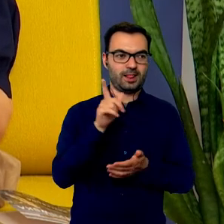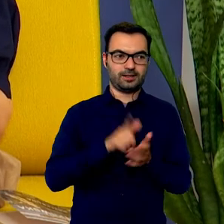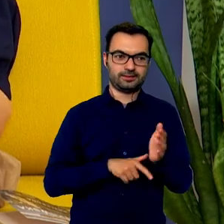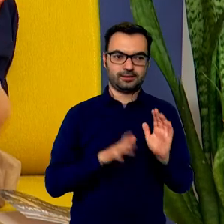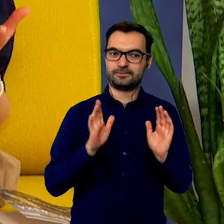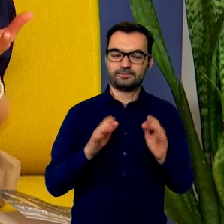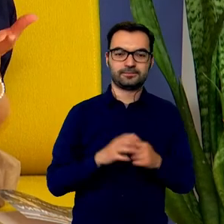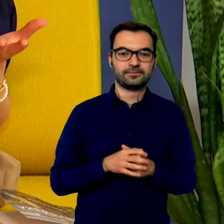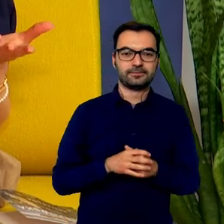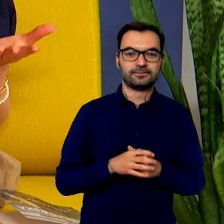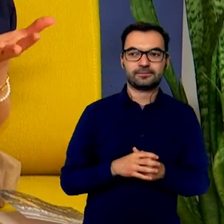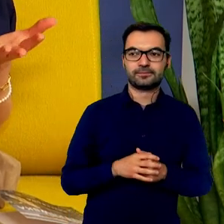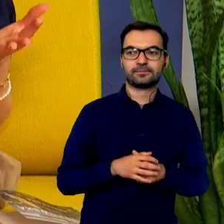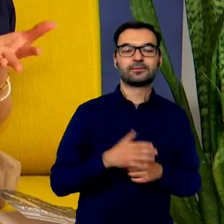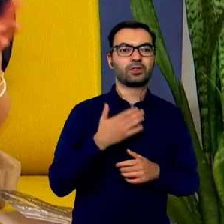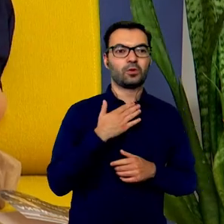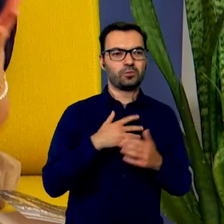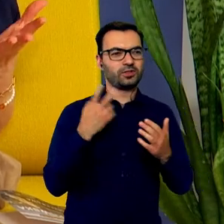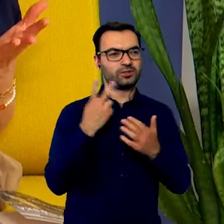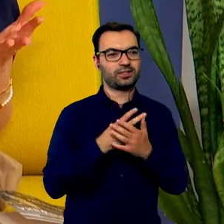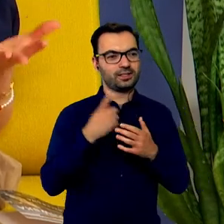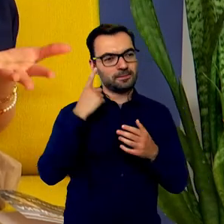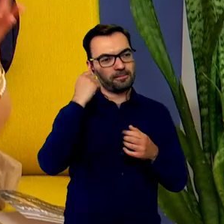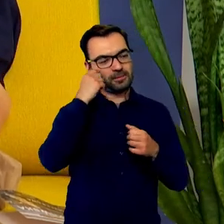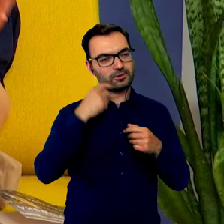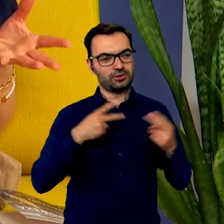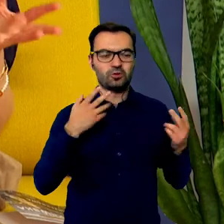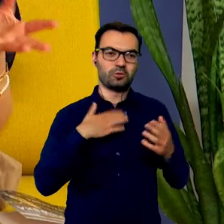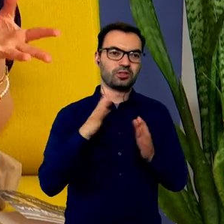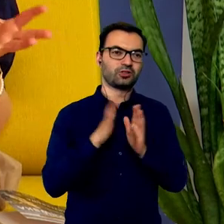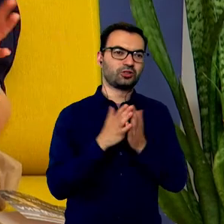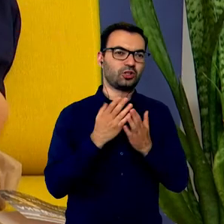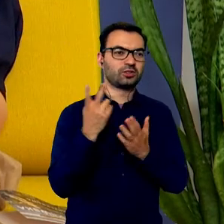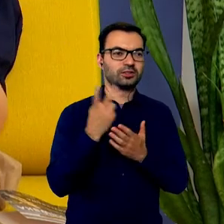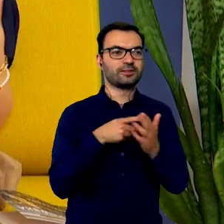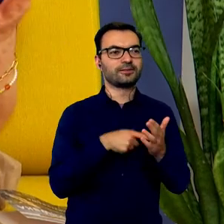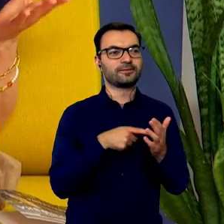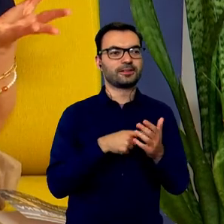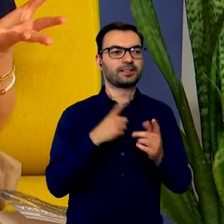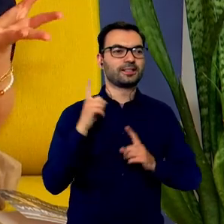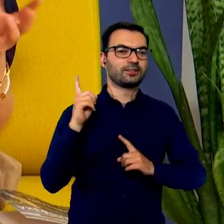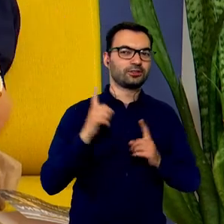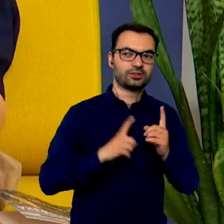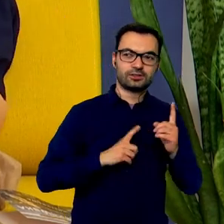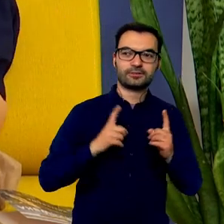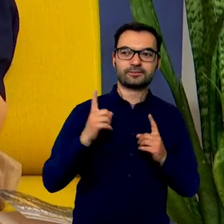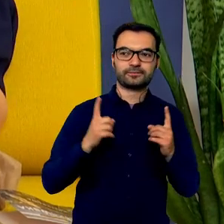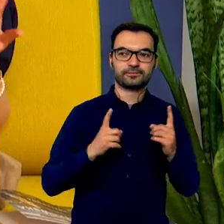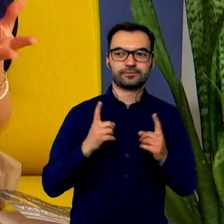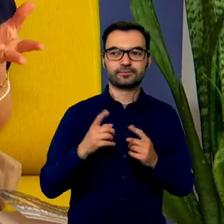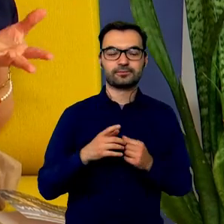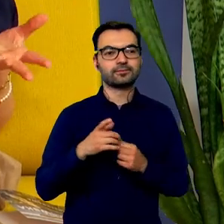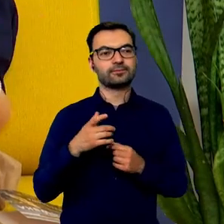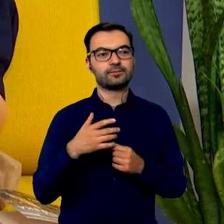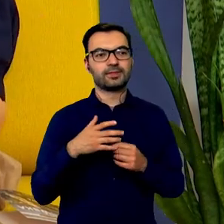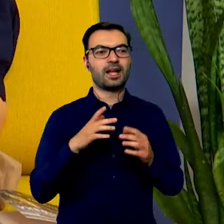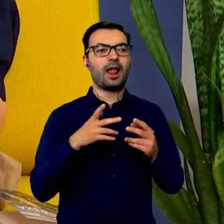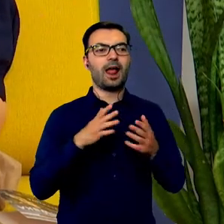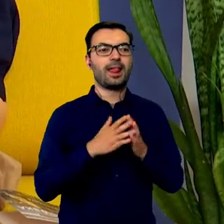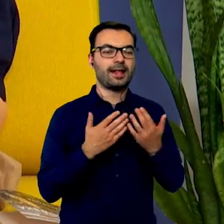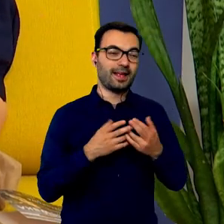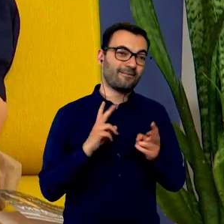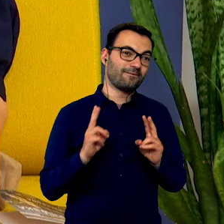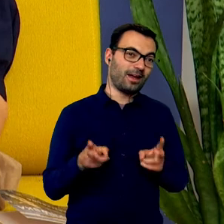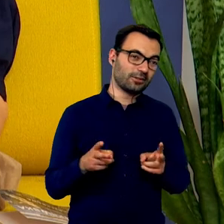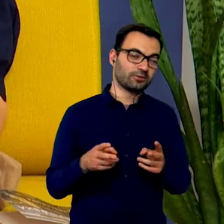ja dlatego też lubię czytać dzienniki, w ogóle lubię czytać książki, w których Czasami oczywiście, powiedziała Pani, literatura faktu. Myślę,